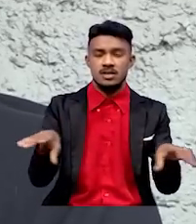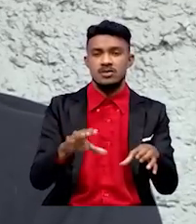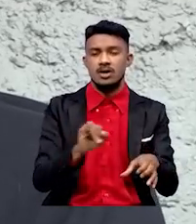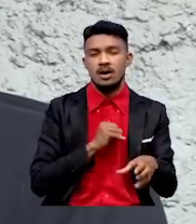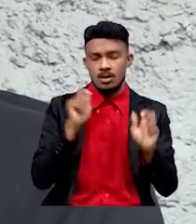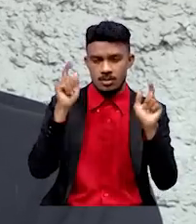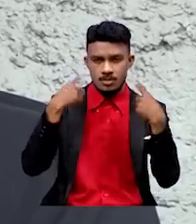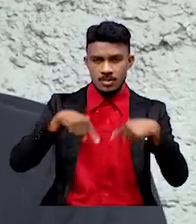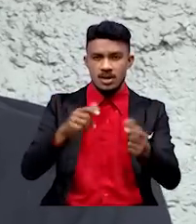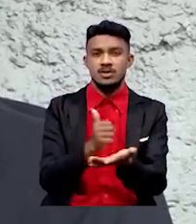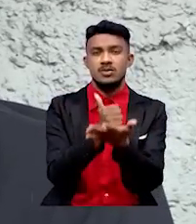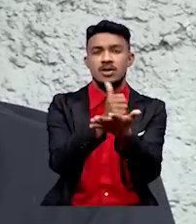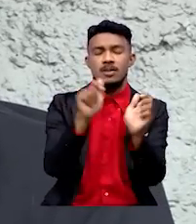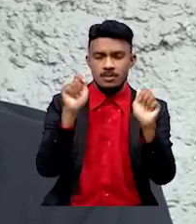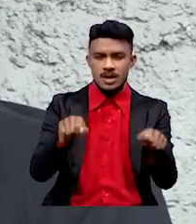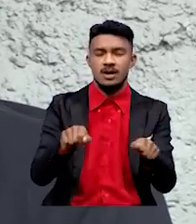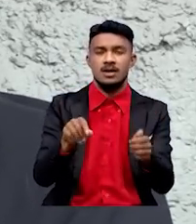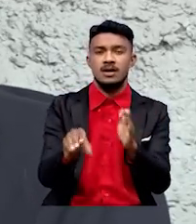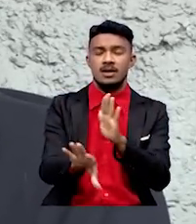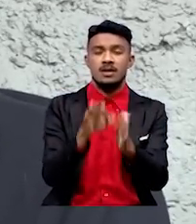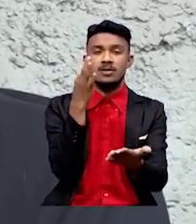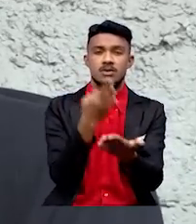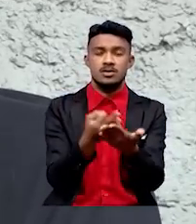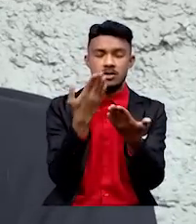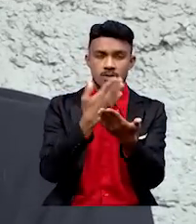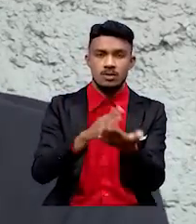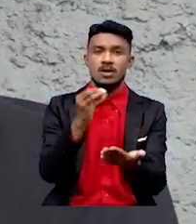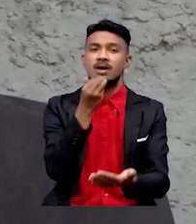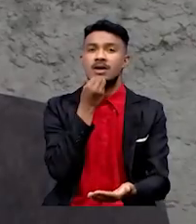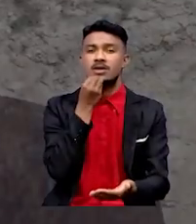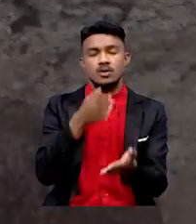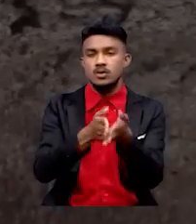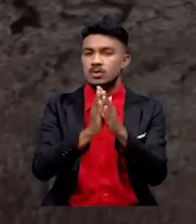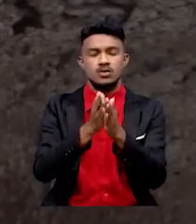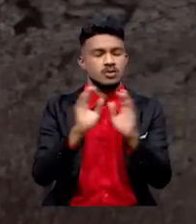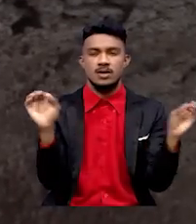orang niti. Ahan. Besar tuh satu nusa biji nampus.